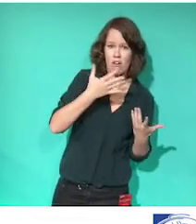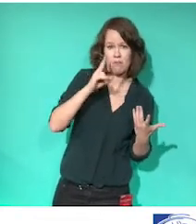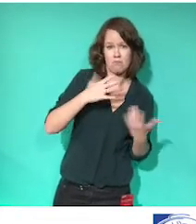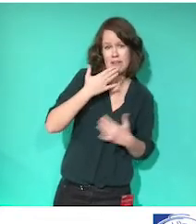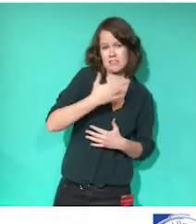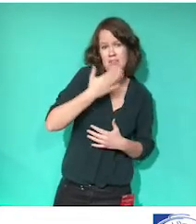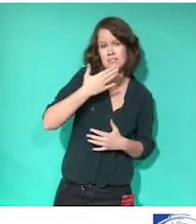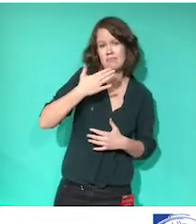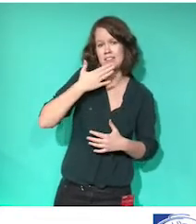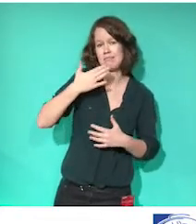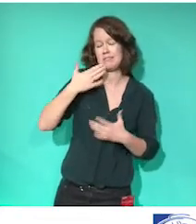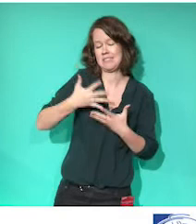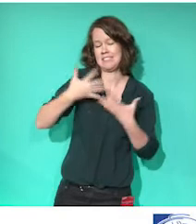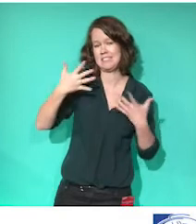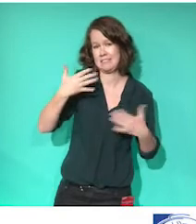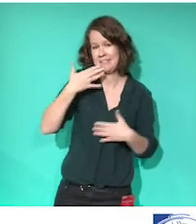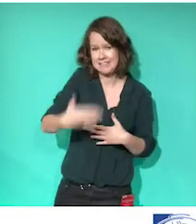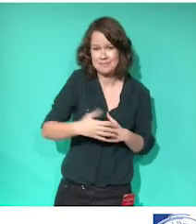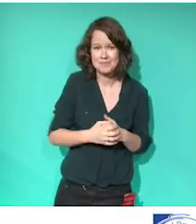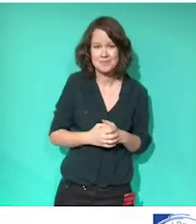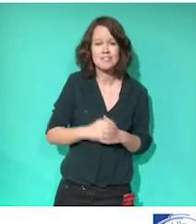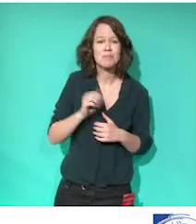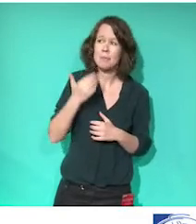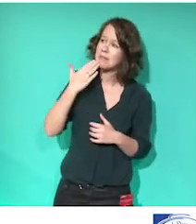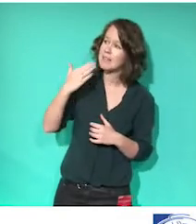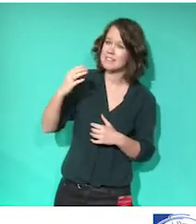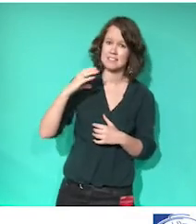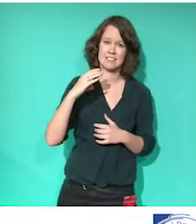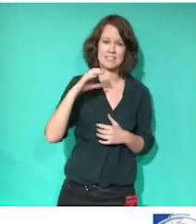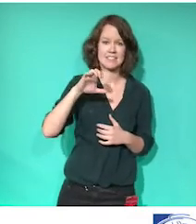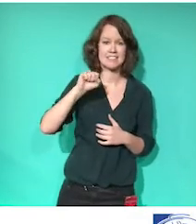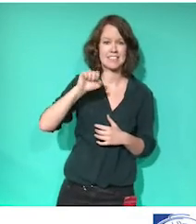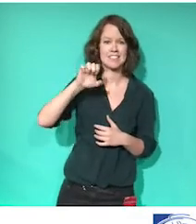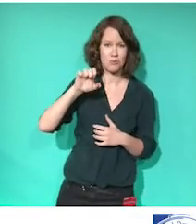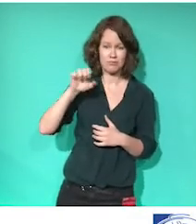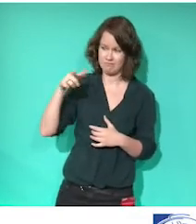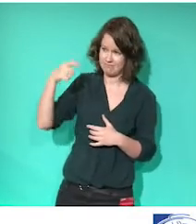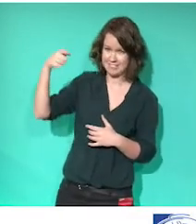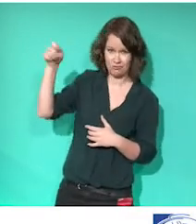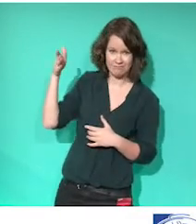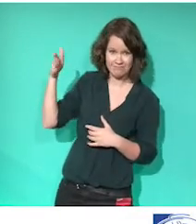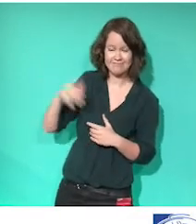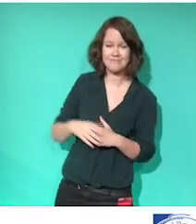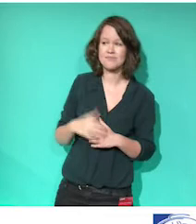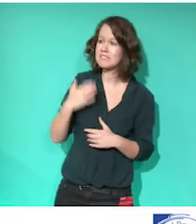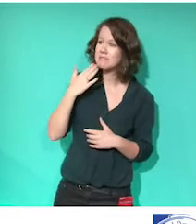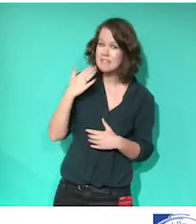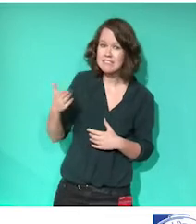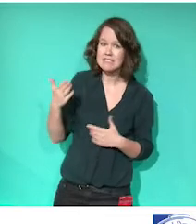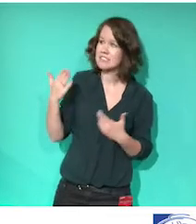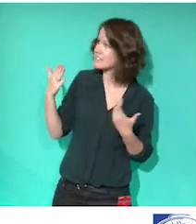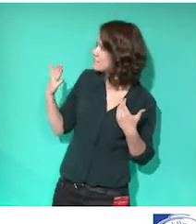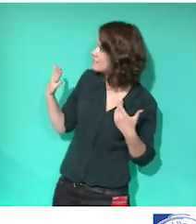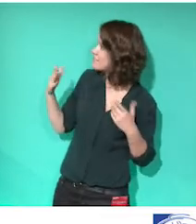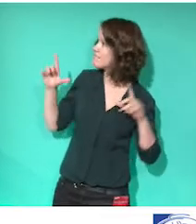remerciements. D'abord, des remerciements au CESE et à Pascal Vion. Des remerciements au CESE de s'être mis aux couleurs